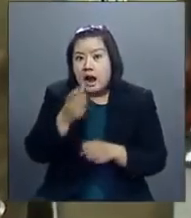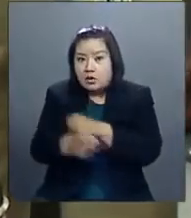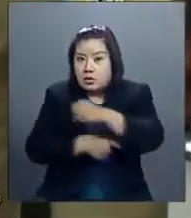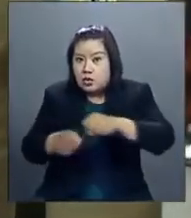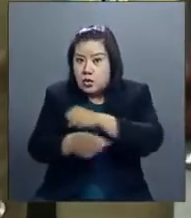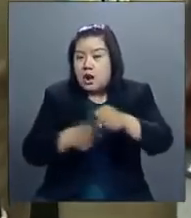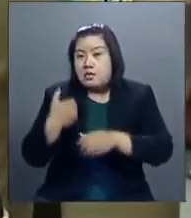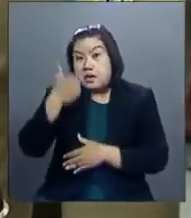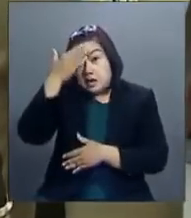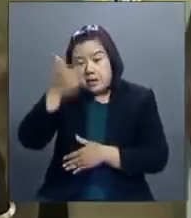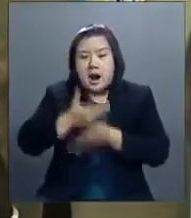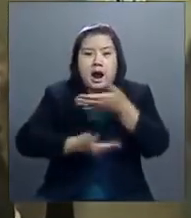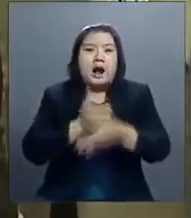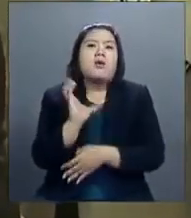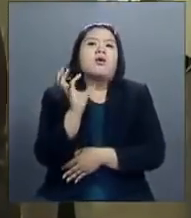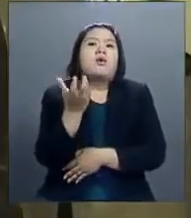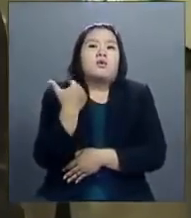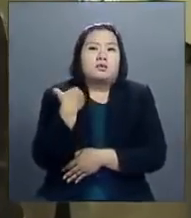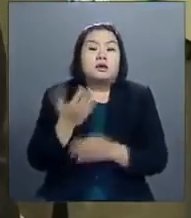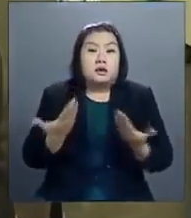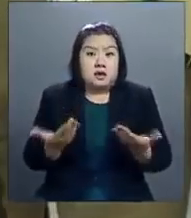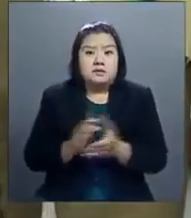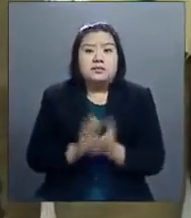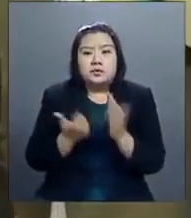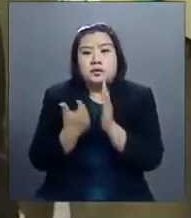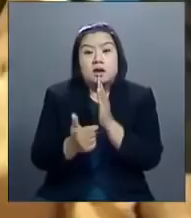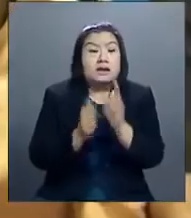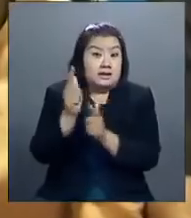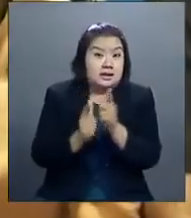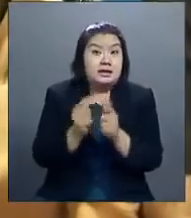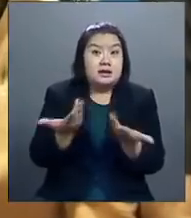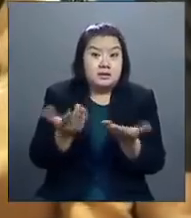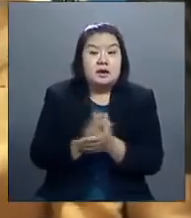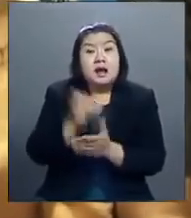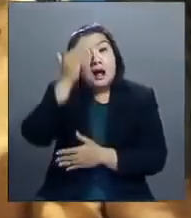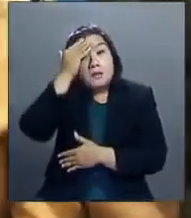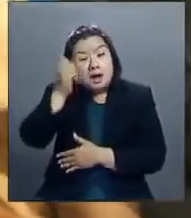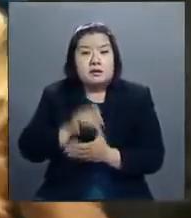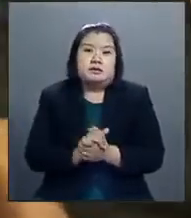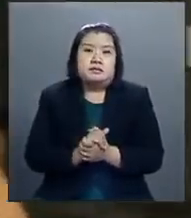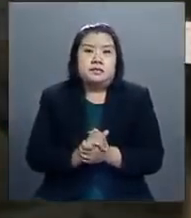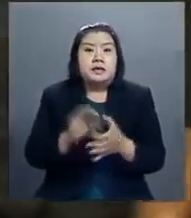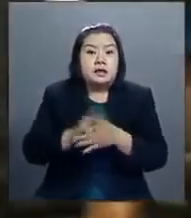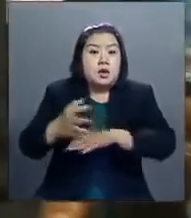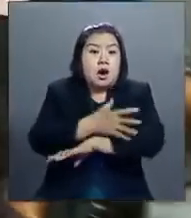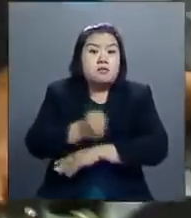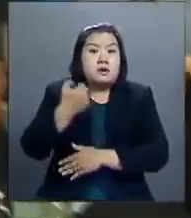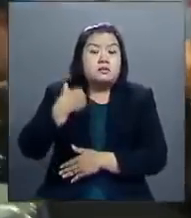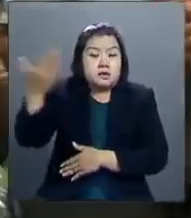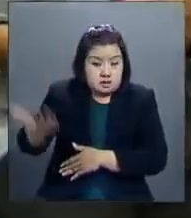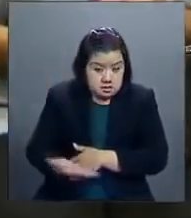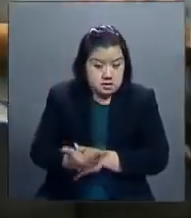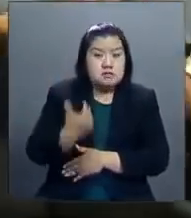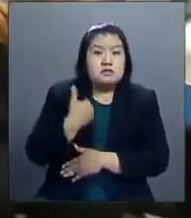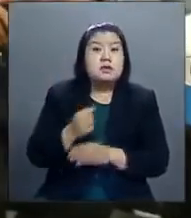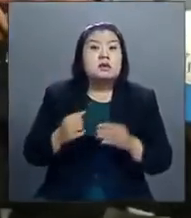าดโลกด้วยค่ะซึ่งการลงพื้นที่ในจังหวัดเลยในครั้งนี้ของนายกรัฐมนตรีนะคะก็พบว่ามีนักการเมืองมาให้การต้อนรับนายกรัฐมนตรี